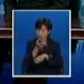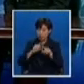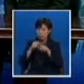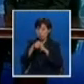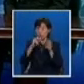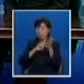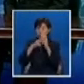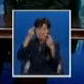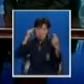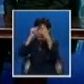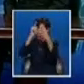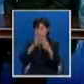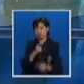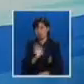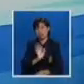มายสุดท้าย